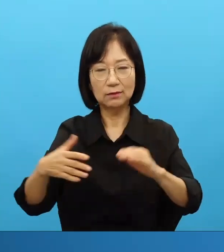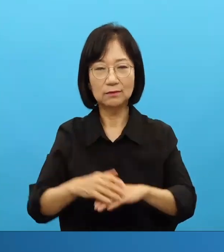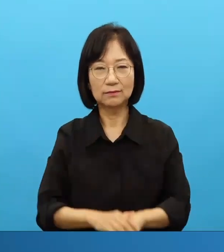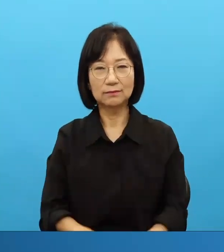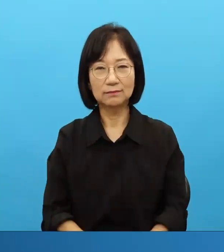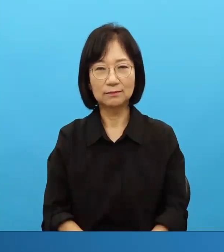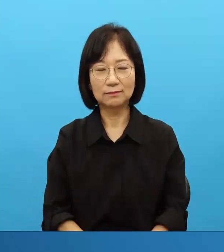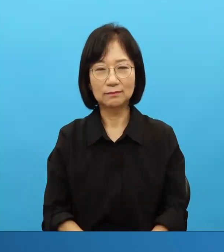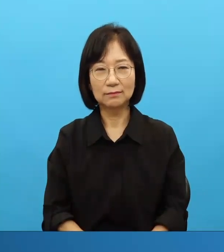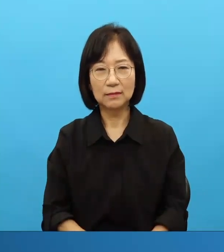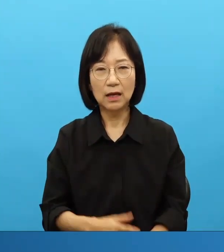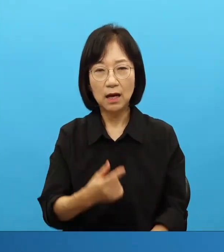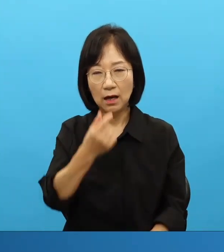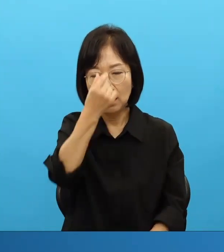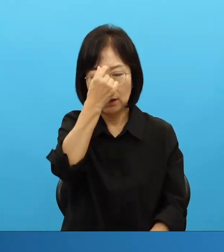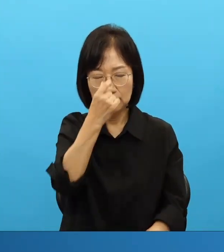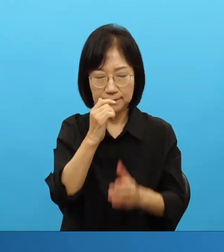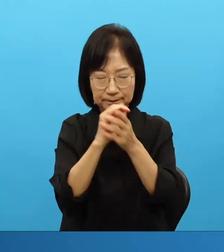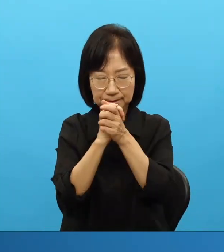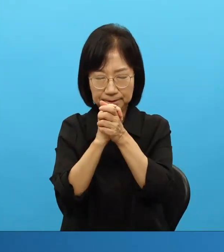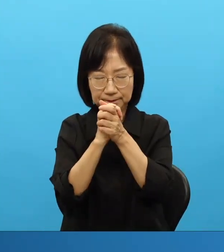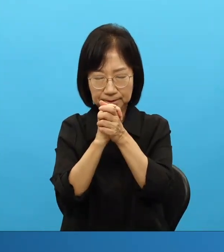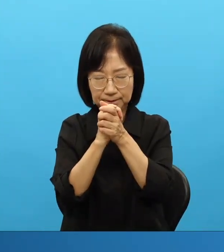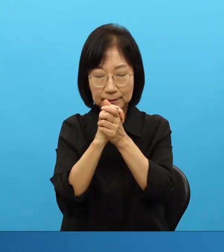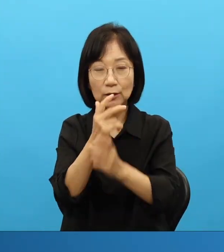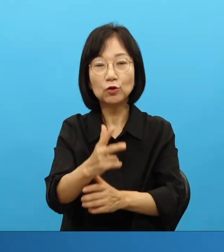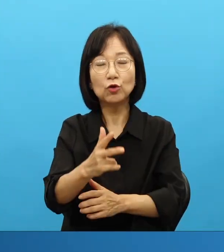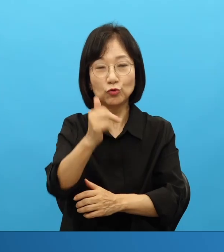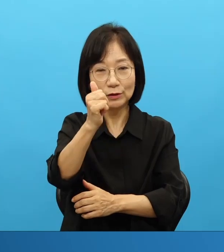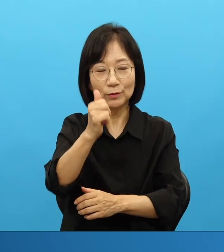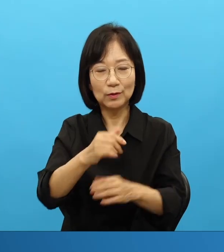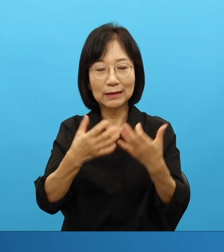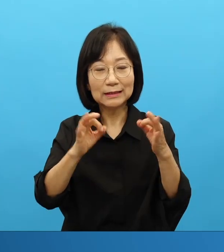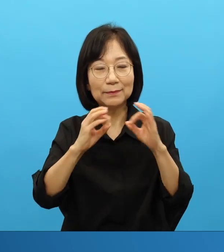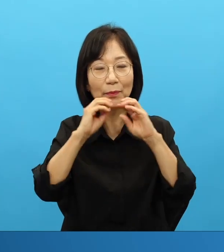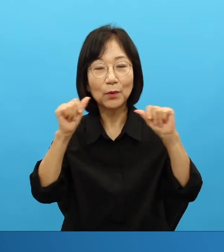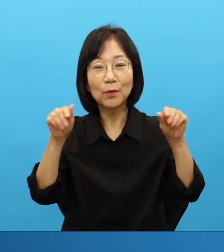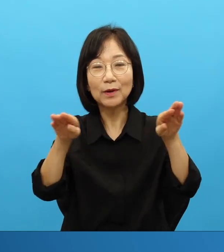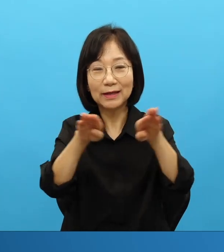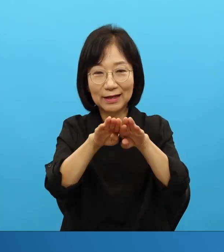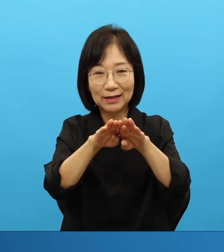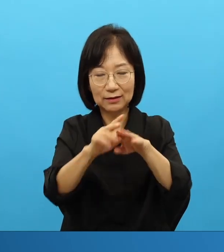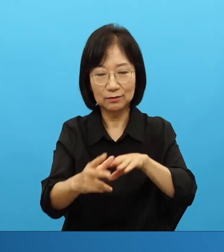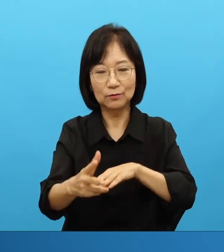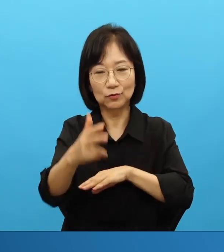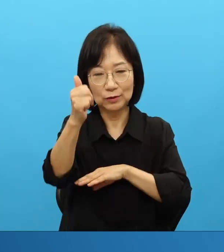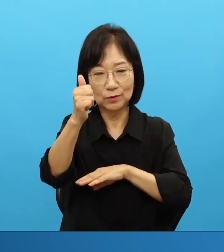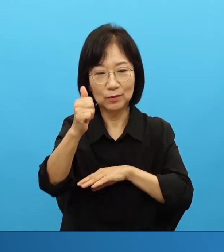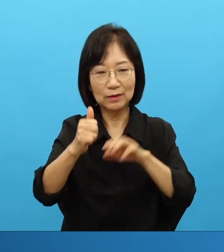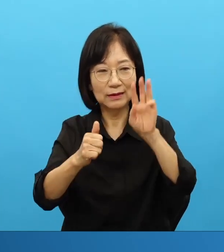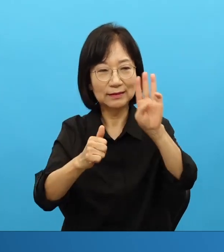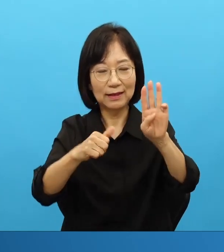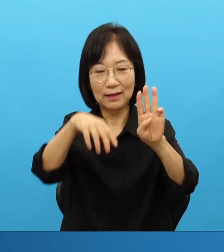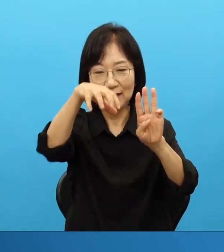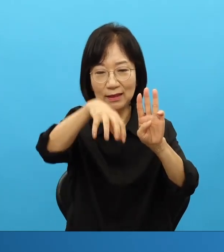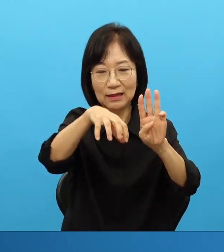결론입니다. 묵상운동의 주역이 되라. 금토일이 주역이 되라. 세 가지 뜰의 주역 되라.